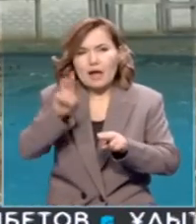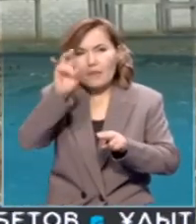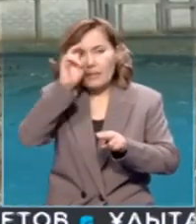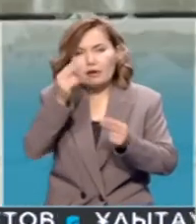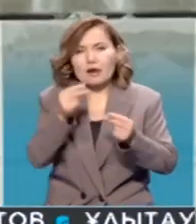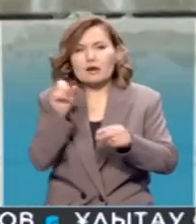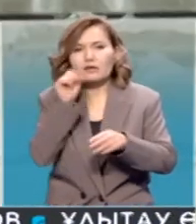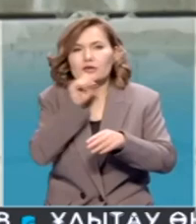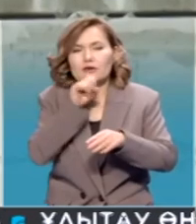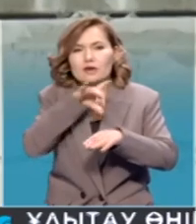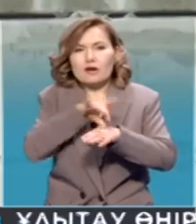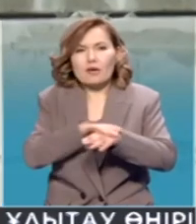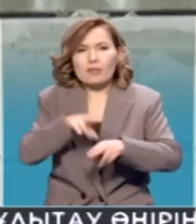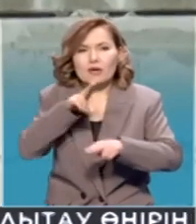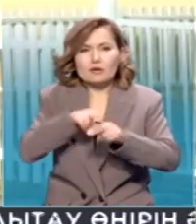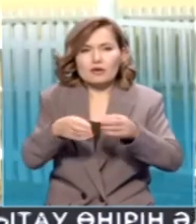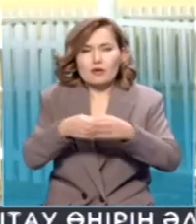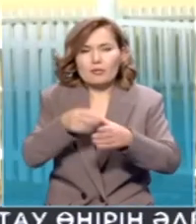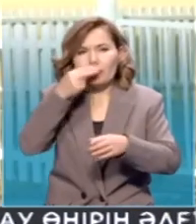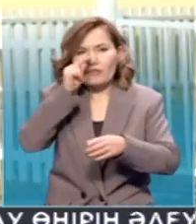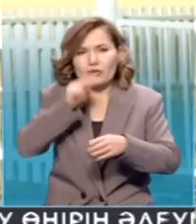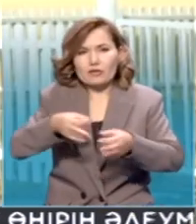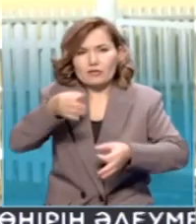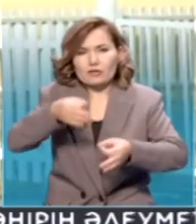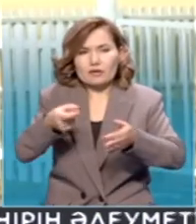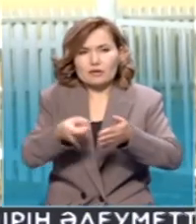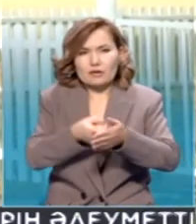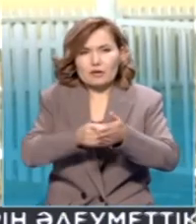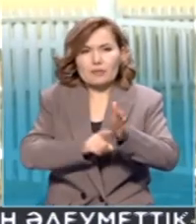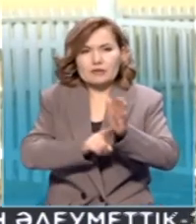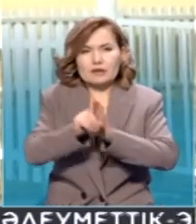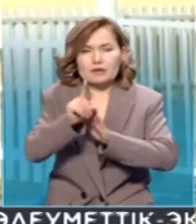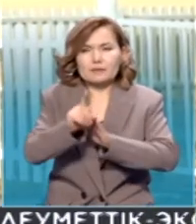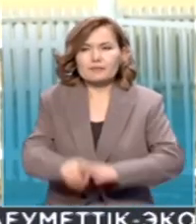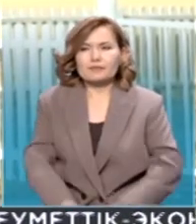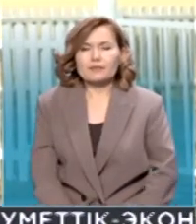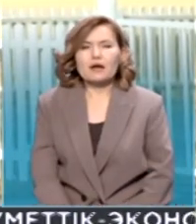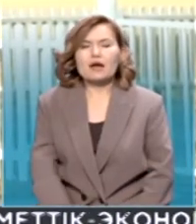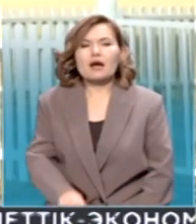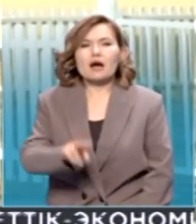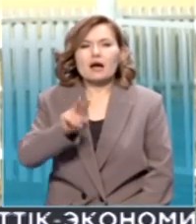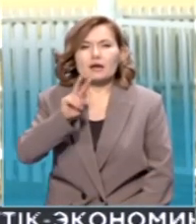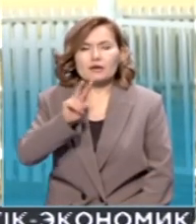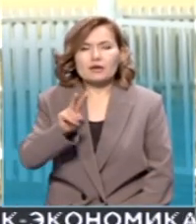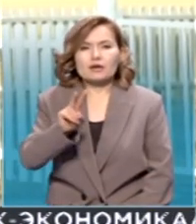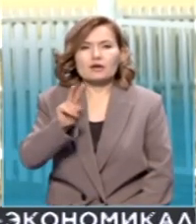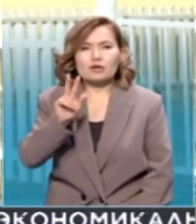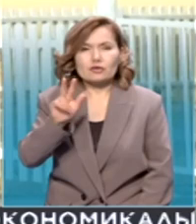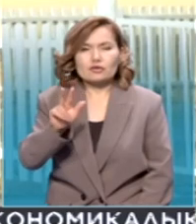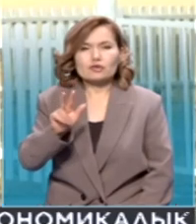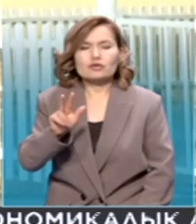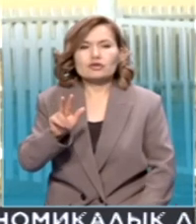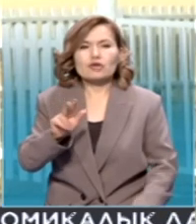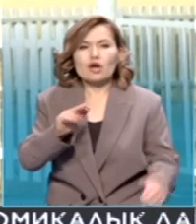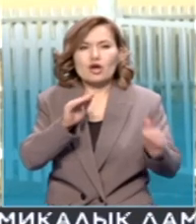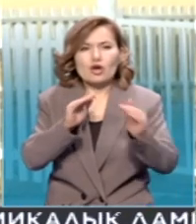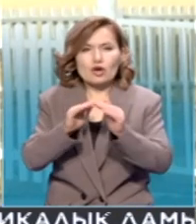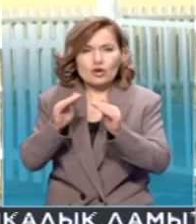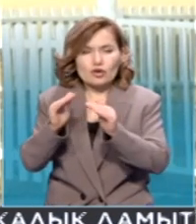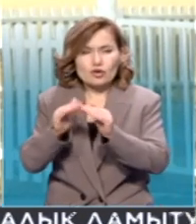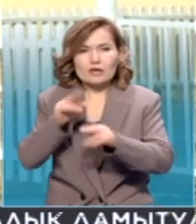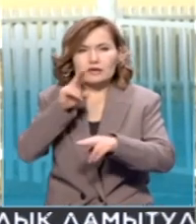жымқыру дерегі бойынша тергеу жүргізуде. Қазіргі 2-3-4 үйге қатысты келісімшартты біз бұздық